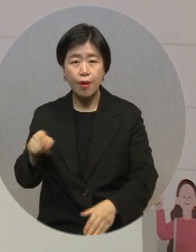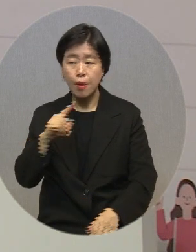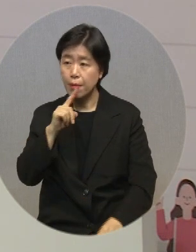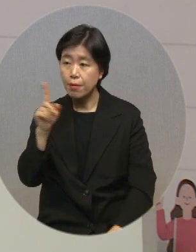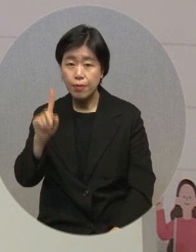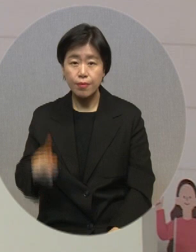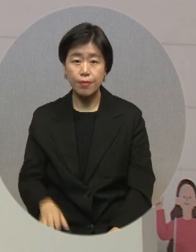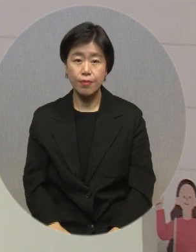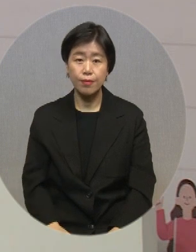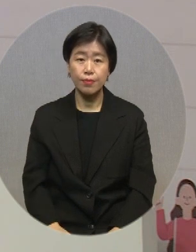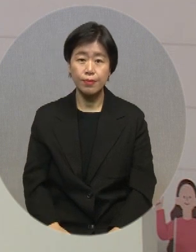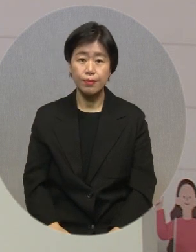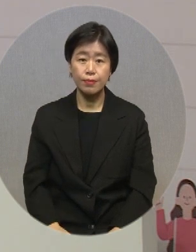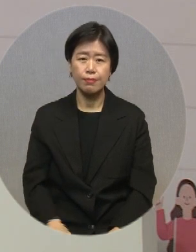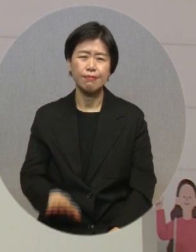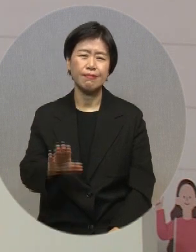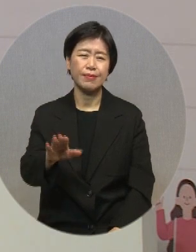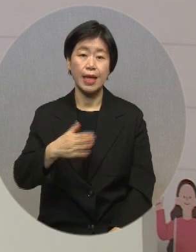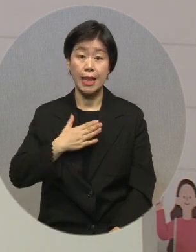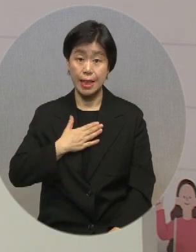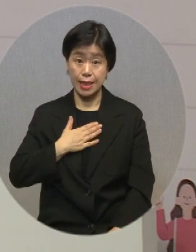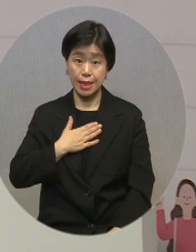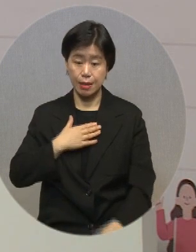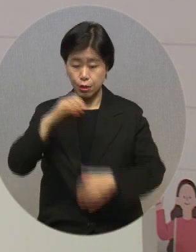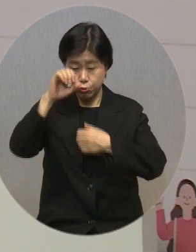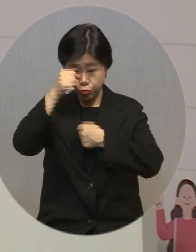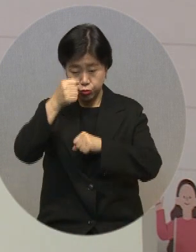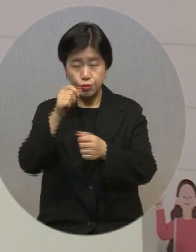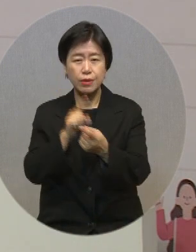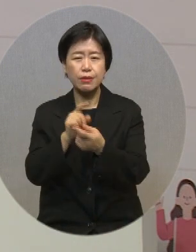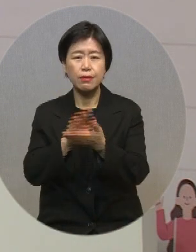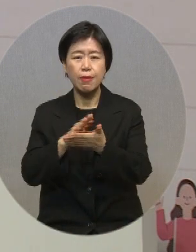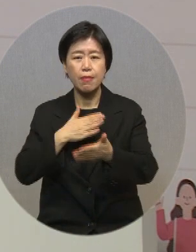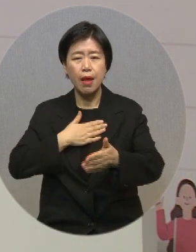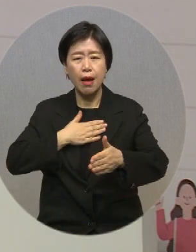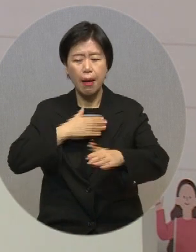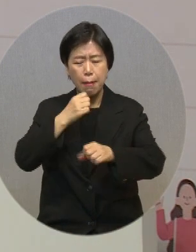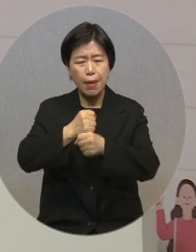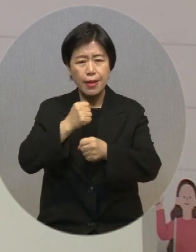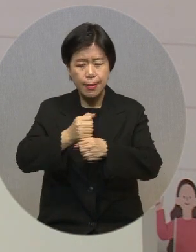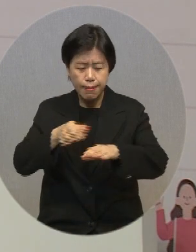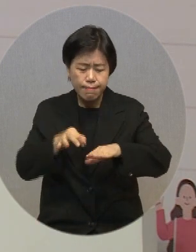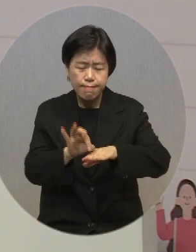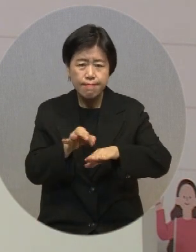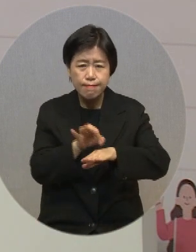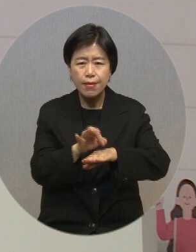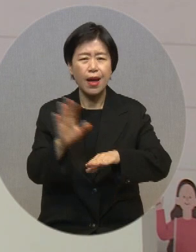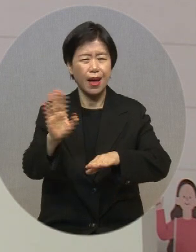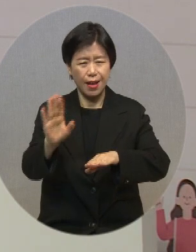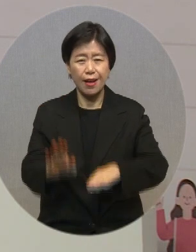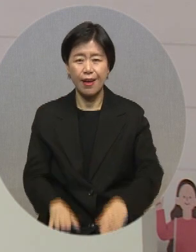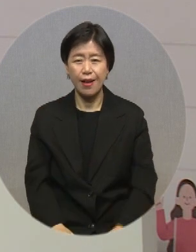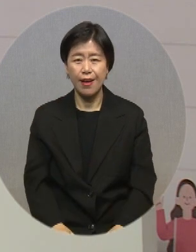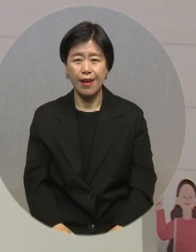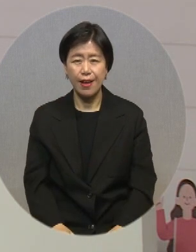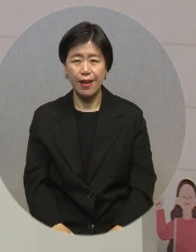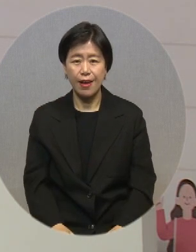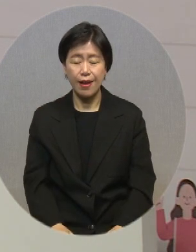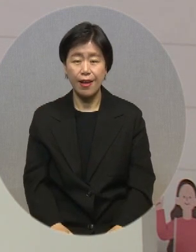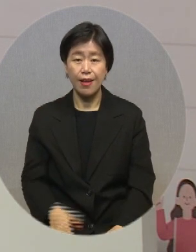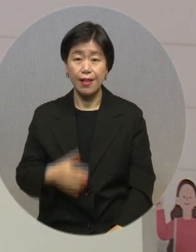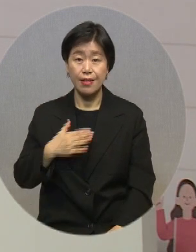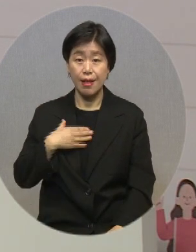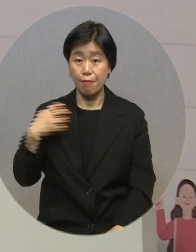저는 저 구두를 저 직접 그 만든 게 아니고요. 네, 수선. 제가 그 수선. 구두가 다